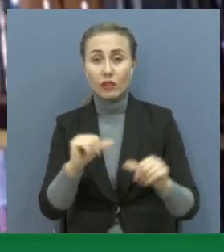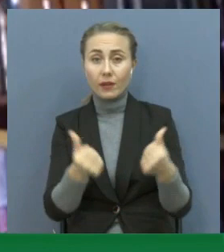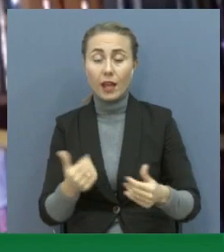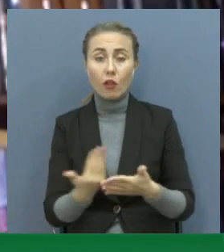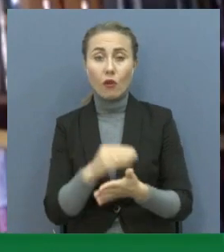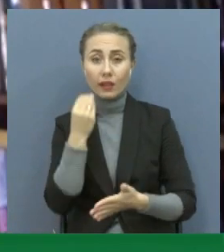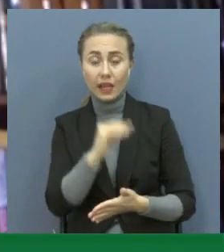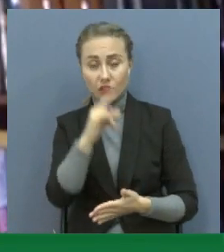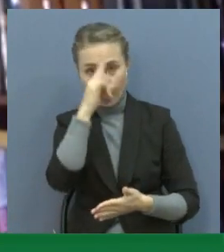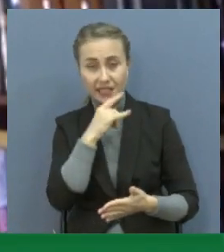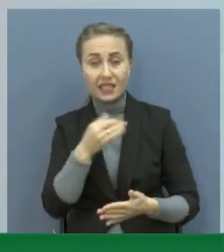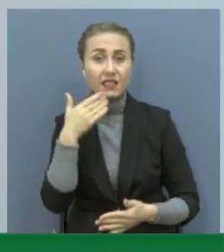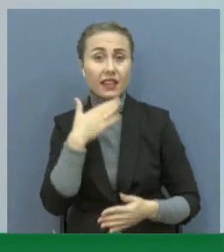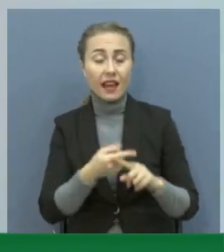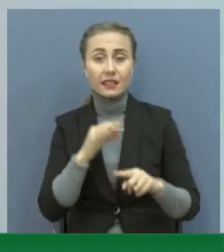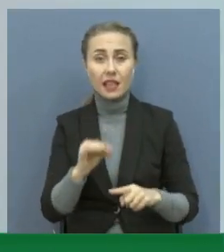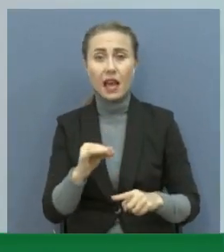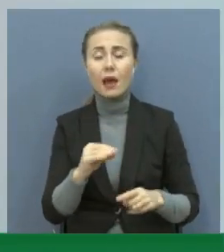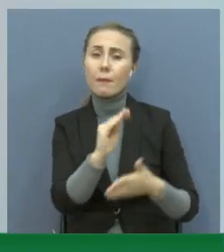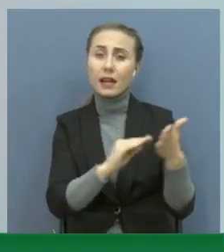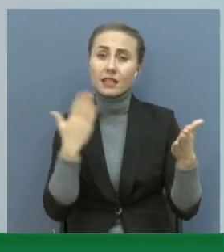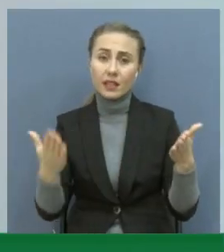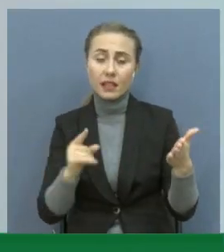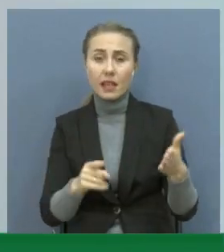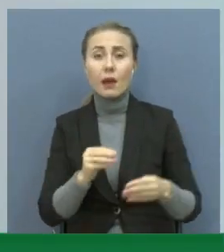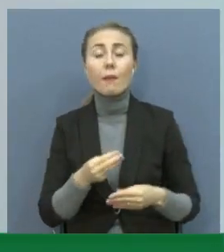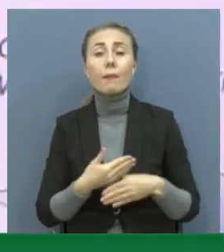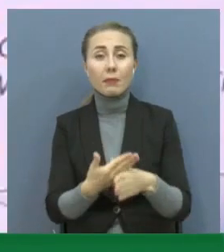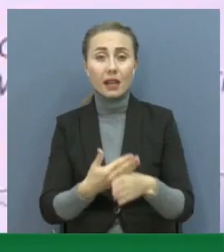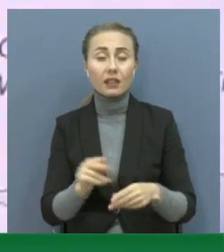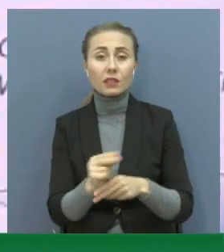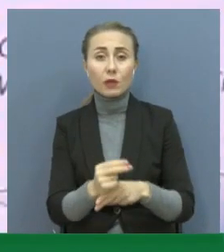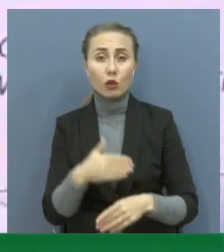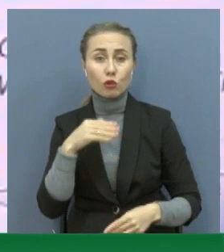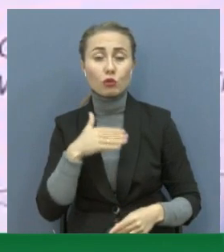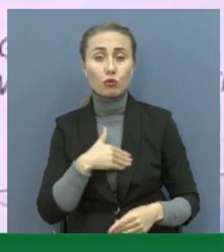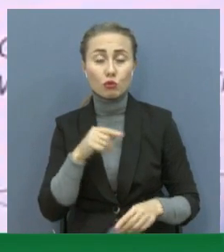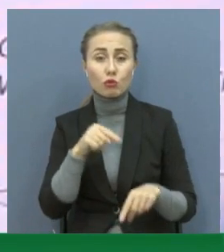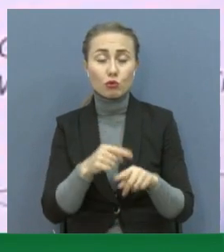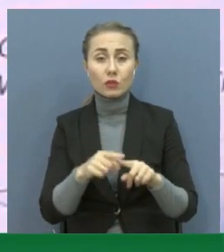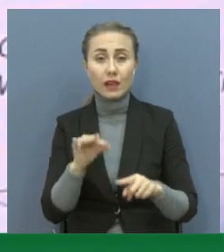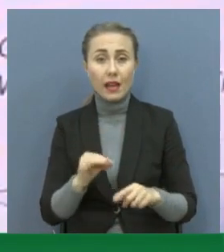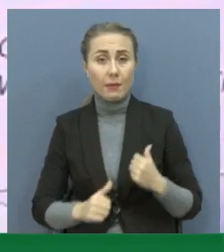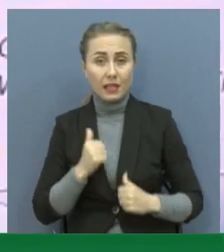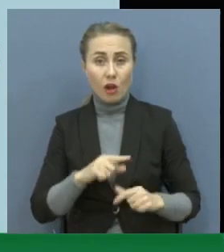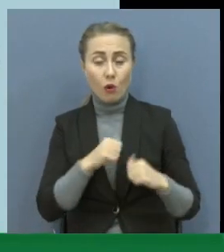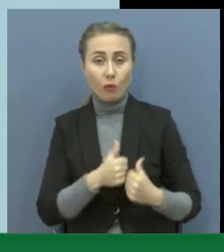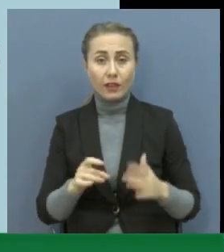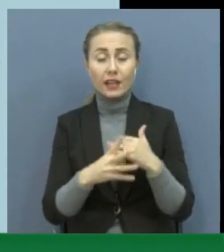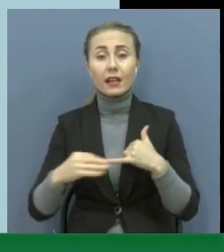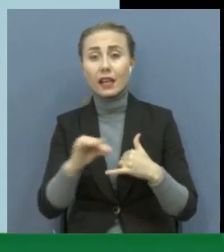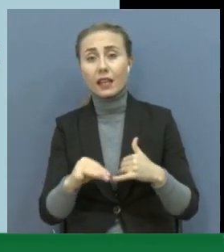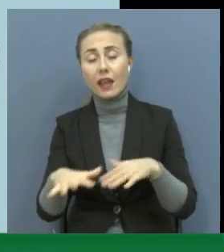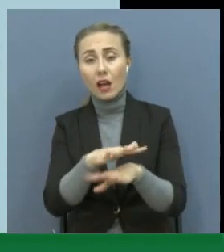качества казахской нации. Произведения помогают воспитать чувство патриотизма и любви к родине, своему народу и земле в